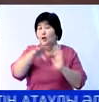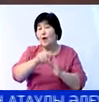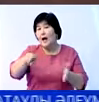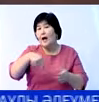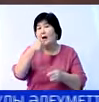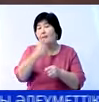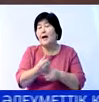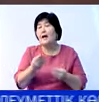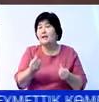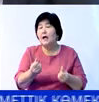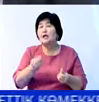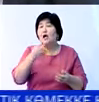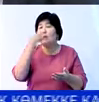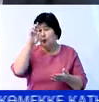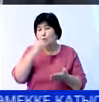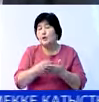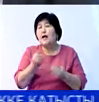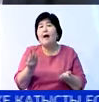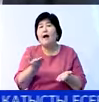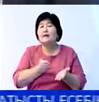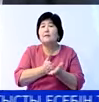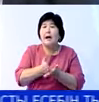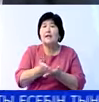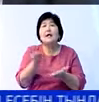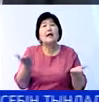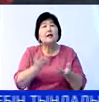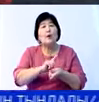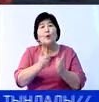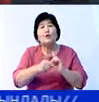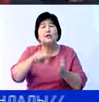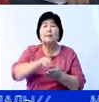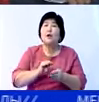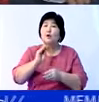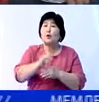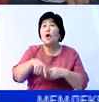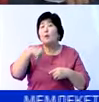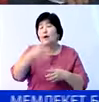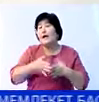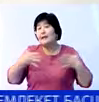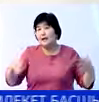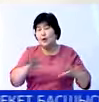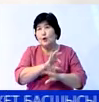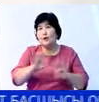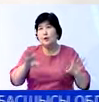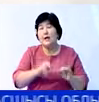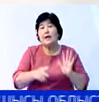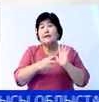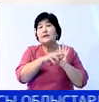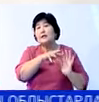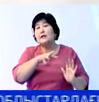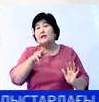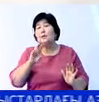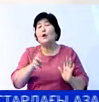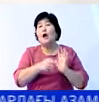Қаланың бас қаржыгері бюджеттегі әрбір тиынның қайыске бағытталған, нендей өзгерістер мен толықтырулар болғанын кеңінен түсіндірді. 8 миллион